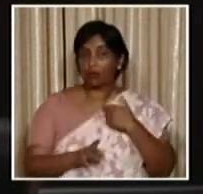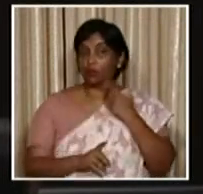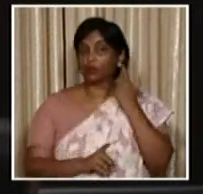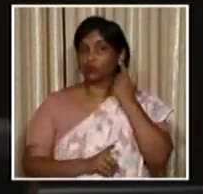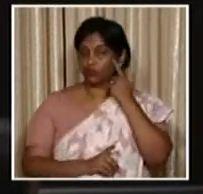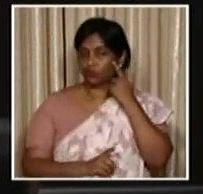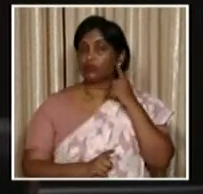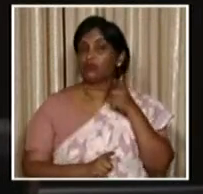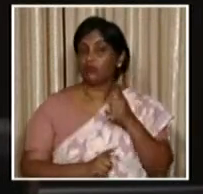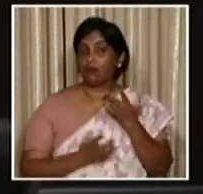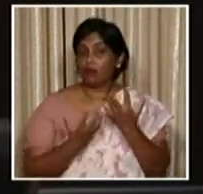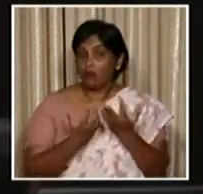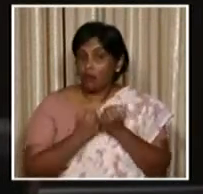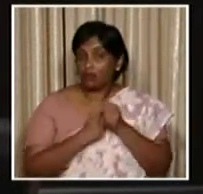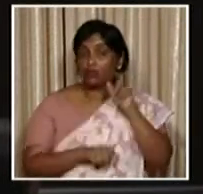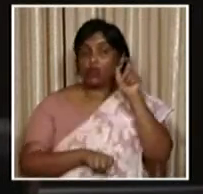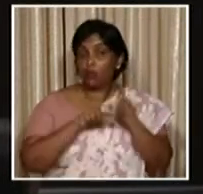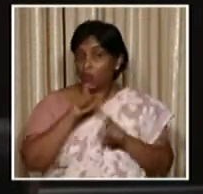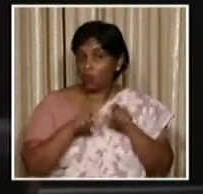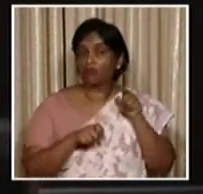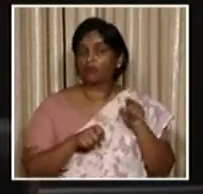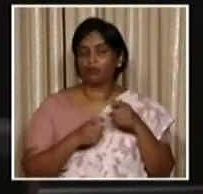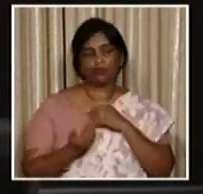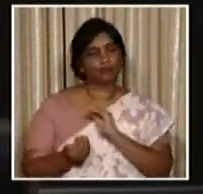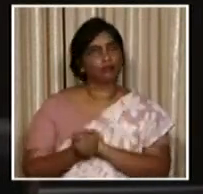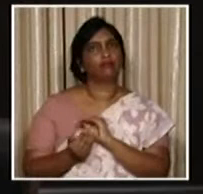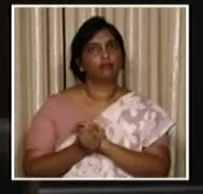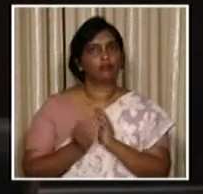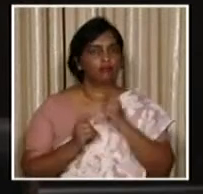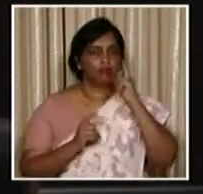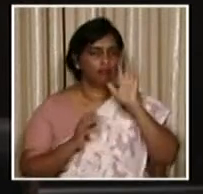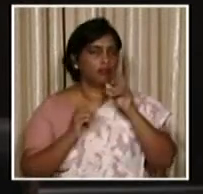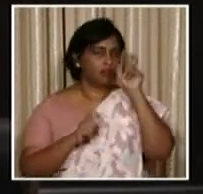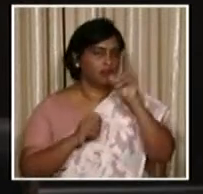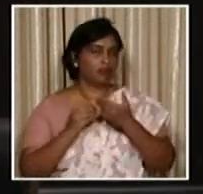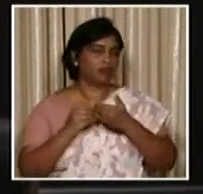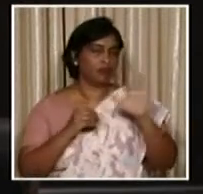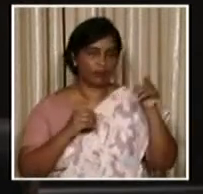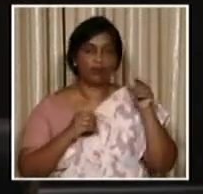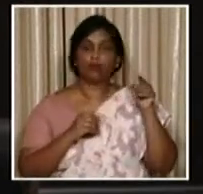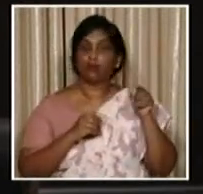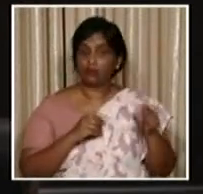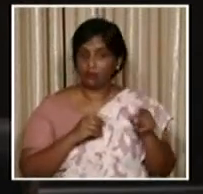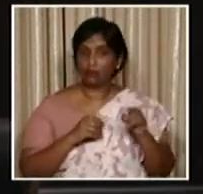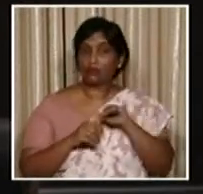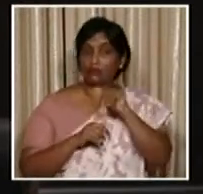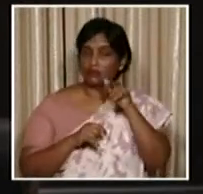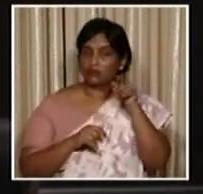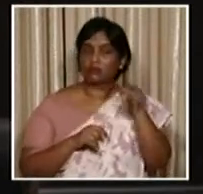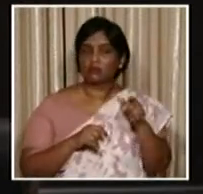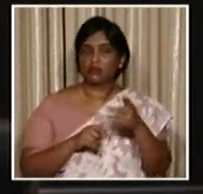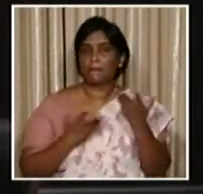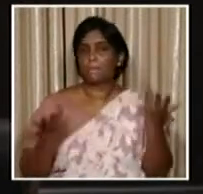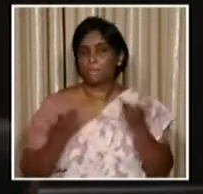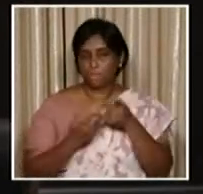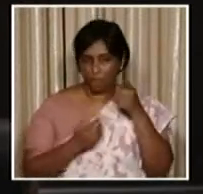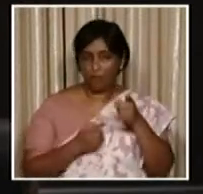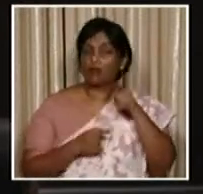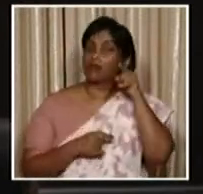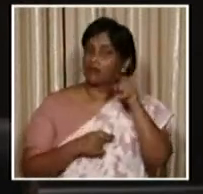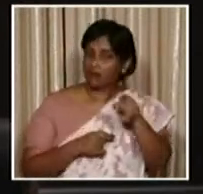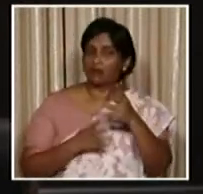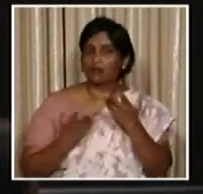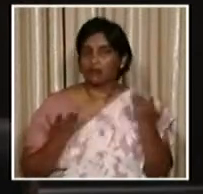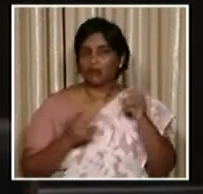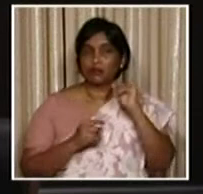දැනගන්න ඕනේ ඒකෙන් ඒ අවශ්‍ය කරන පුද්ගලයව අපි ළඟ තියාගෙන අනවශ්‍ය පුද්ගලයව මග අරින්න. ඔබතුමාට සමහර වෙලාවට ඒවා බැරුව ගියා. ඔබතුමාට